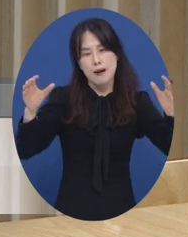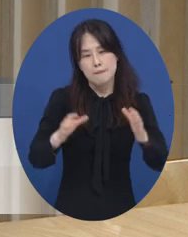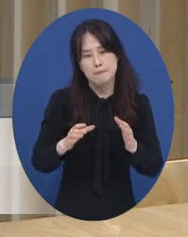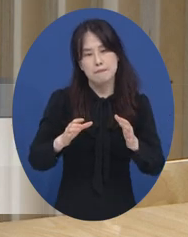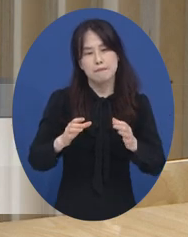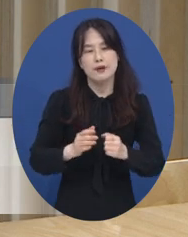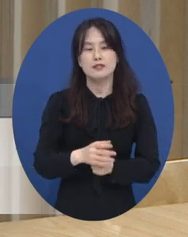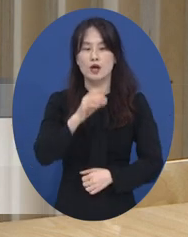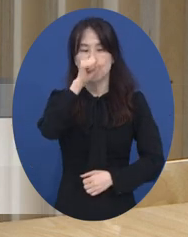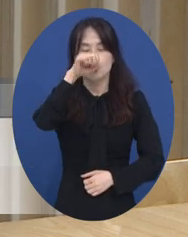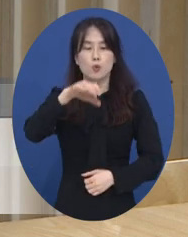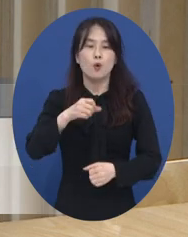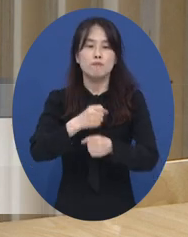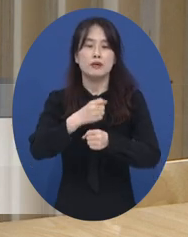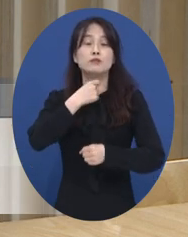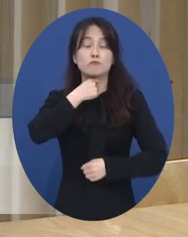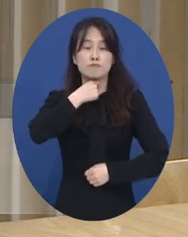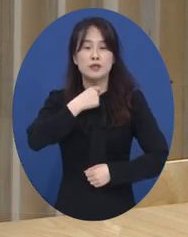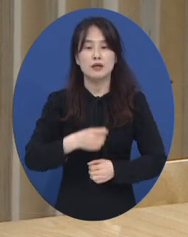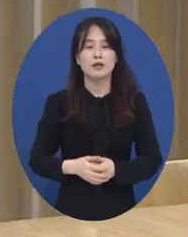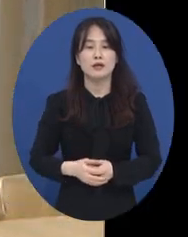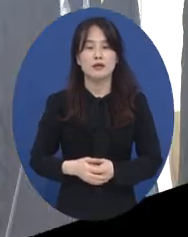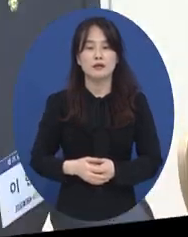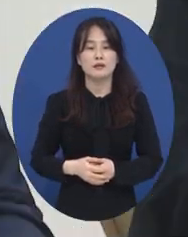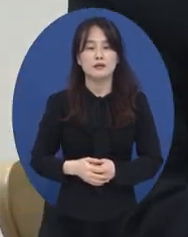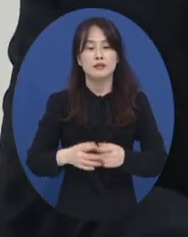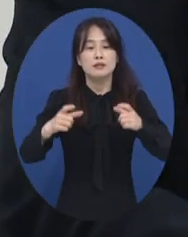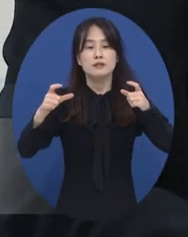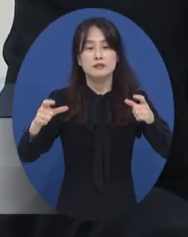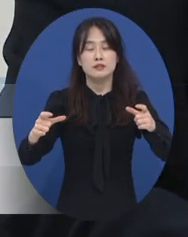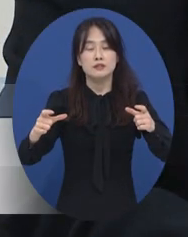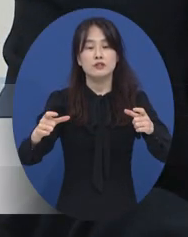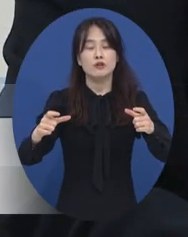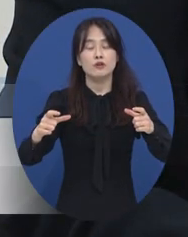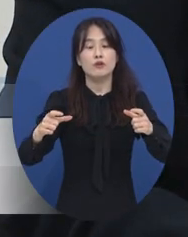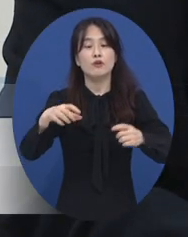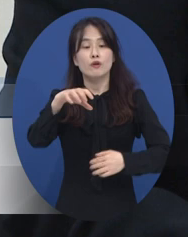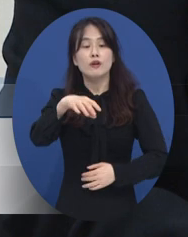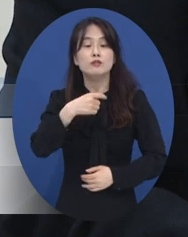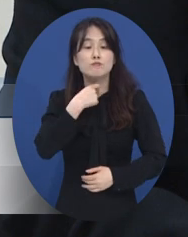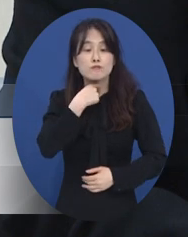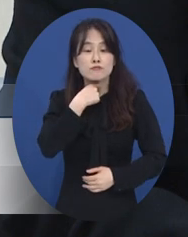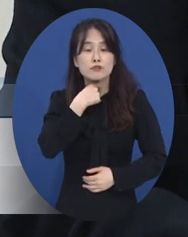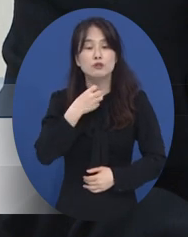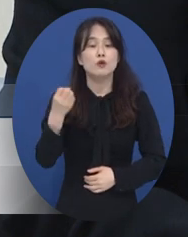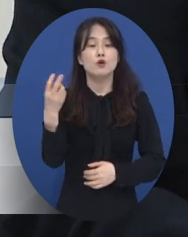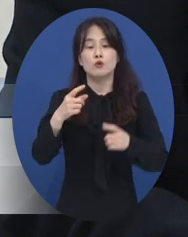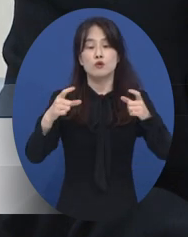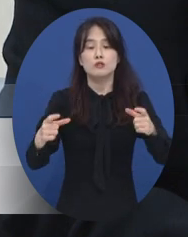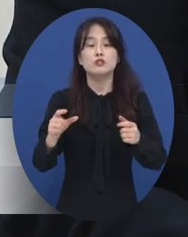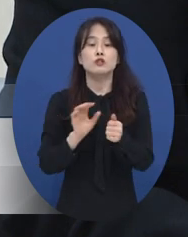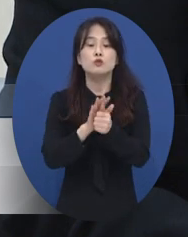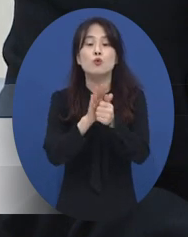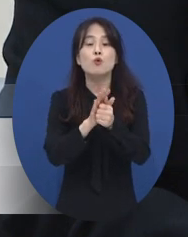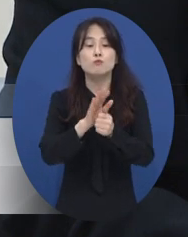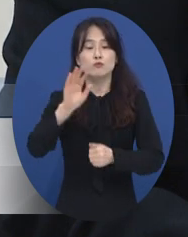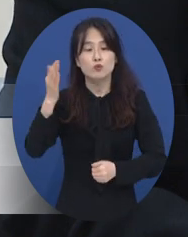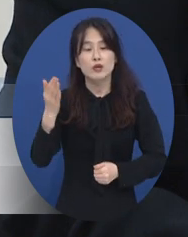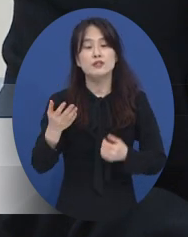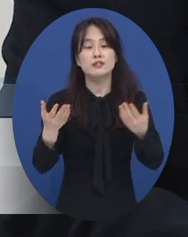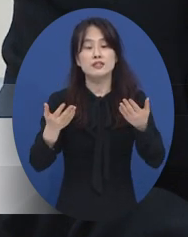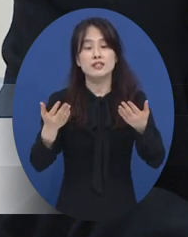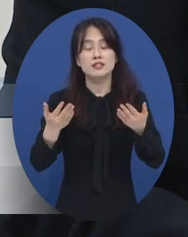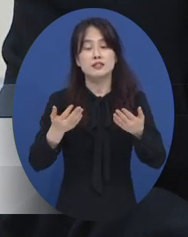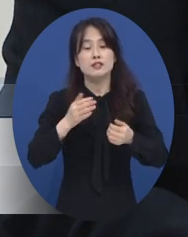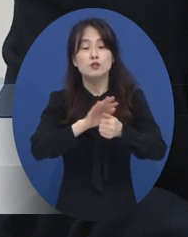같이 합심 협력해서 좋은 작품을 만들겠습니다. 그리고 또 지역에서 원하시는 또 지역에 실질적인 도움이 되는